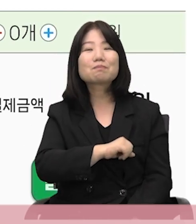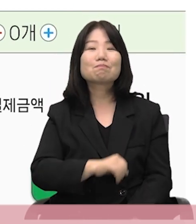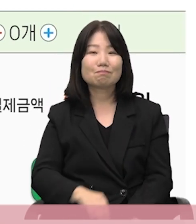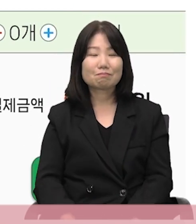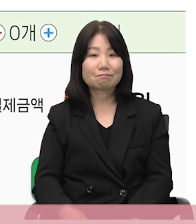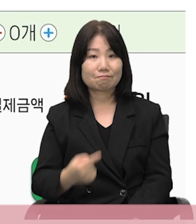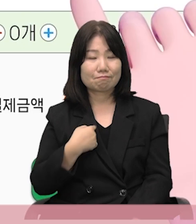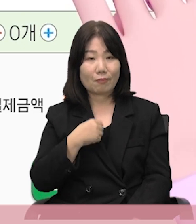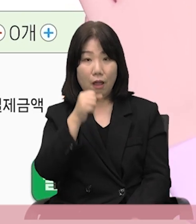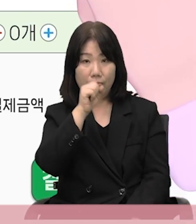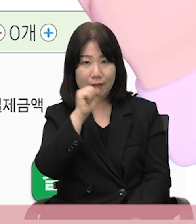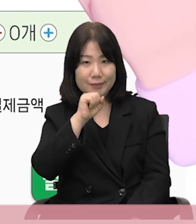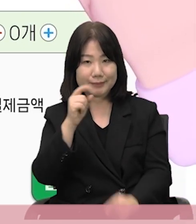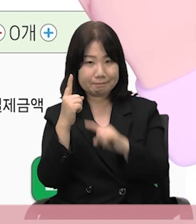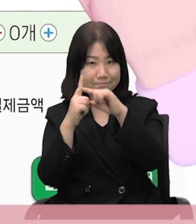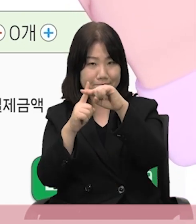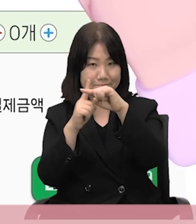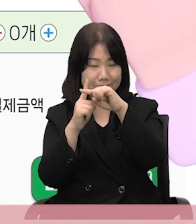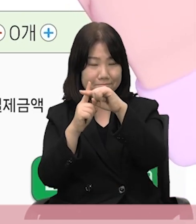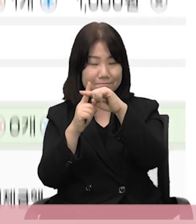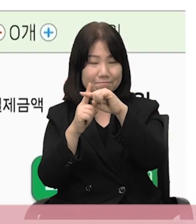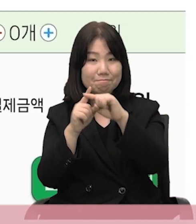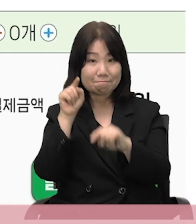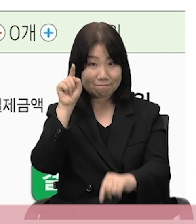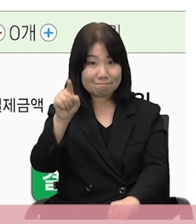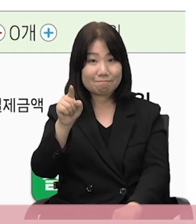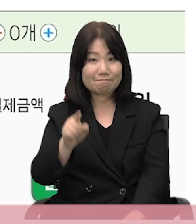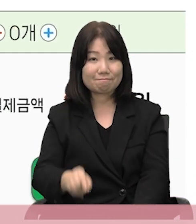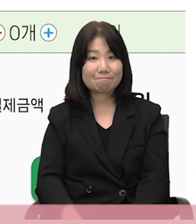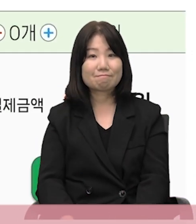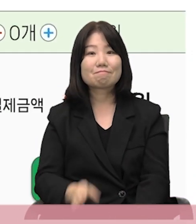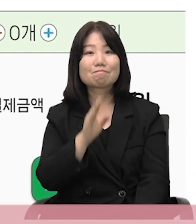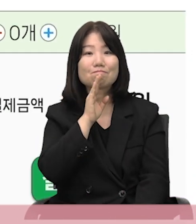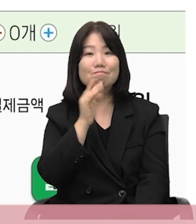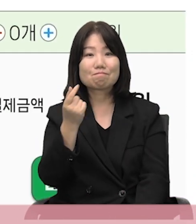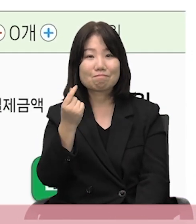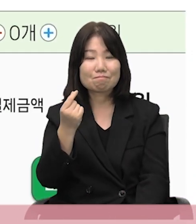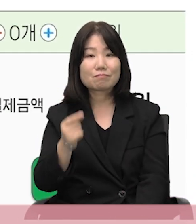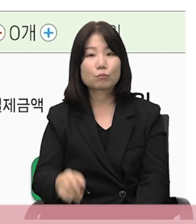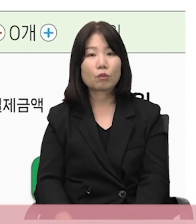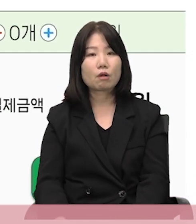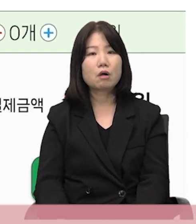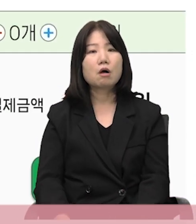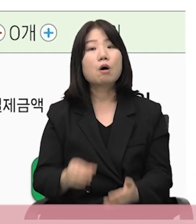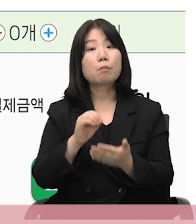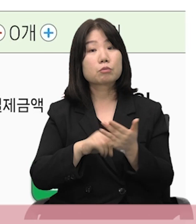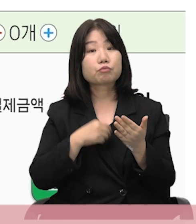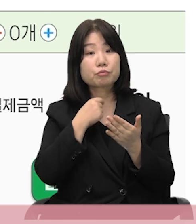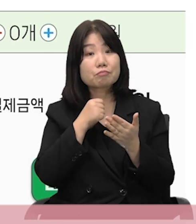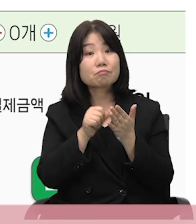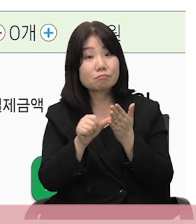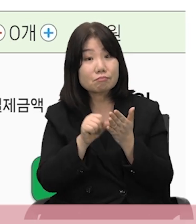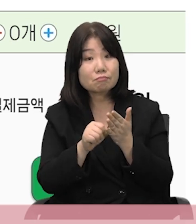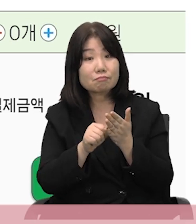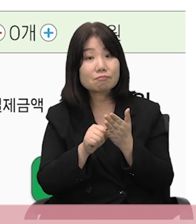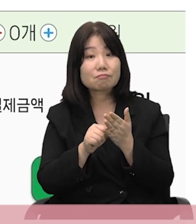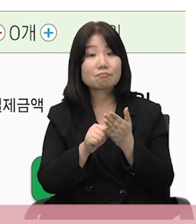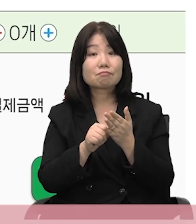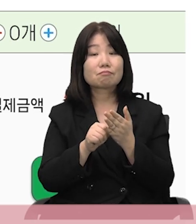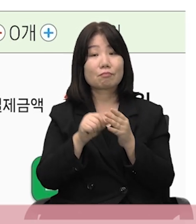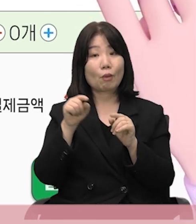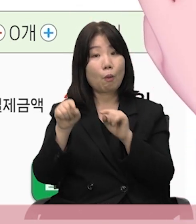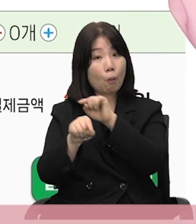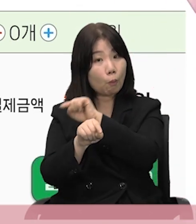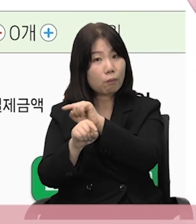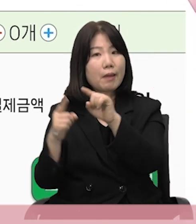저는 월드콘 옆에 더하기 버튼을 누르면 되겠네요. 맞아요. 그리고 사고 싶지 않은 상품이 있다면 합계 오른쪽에 있는